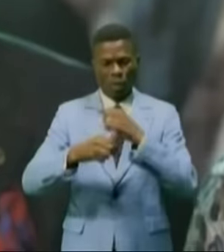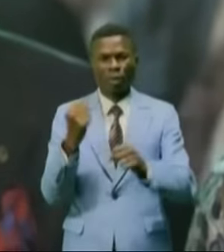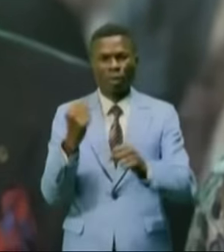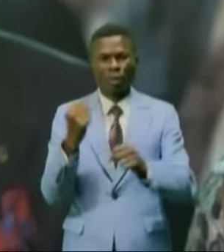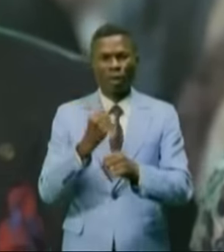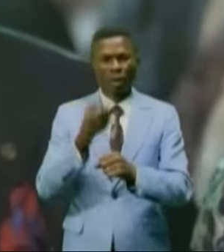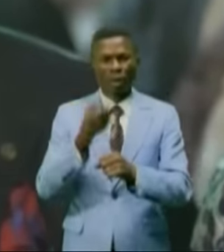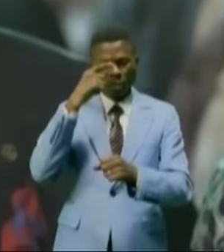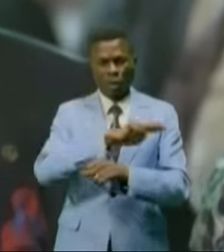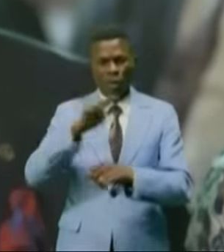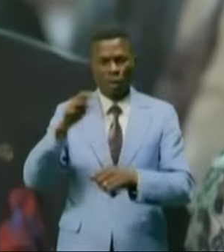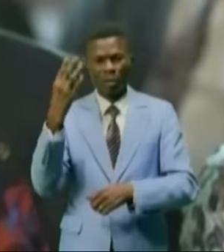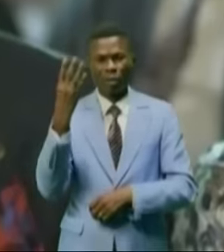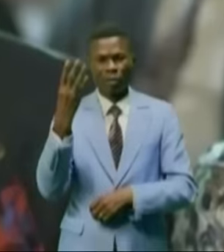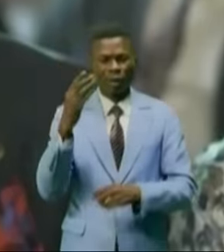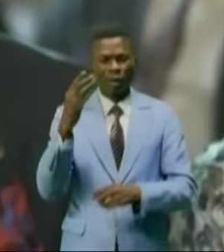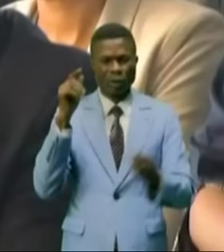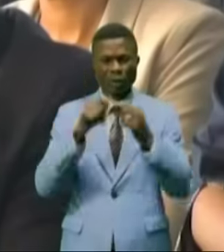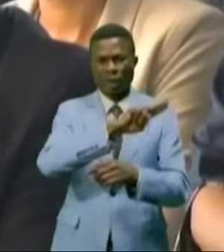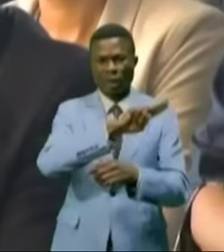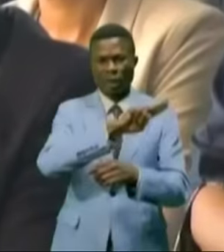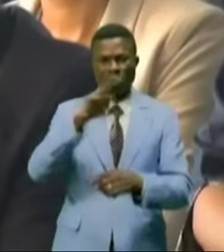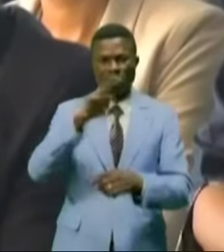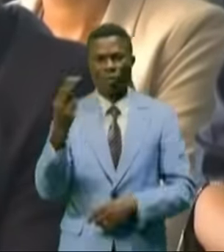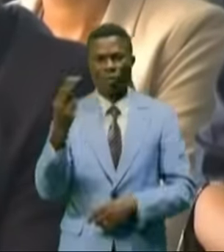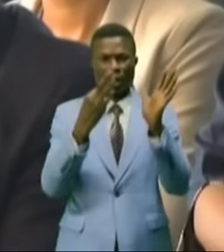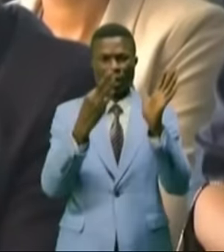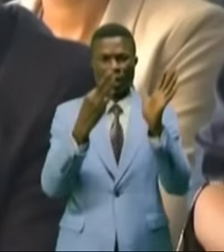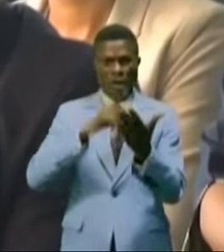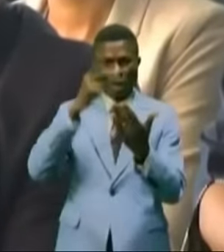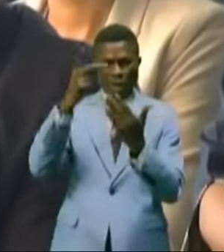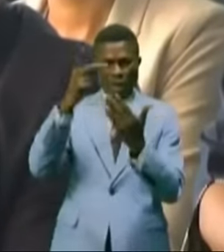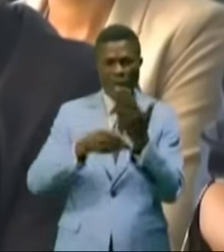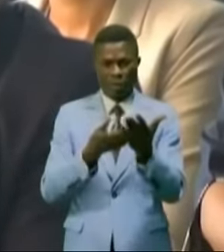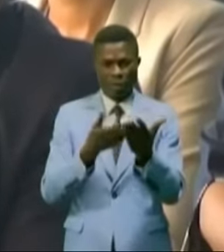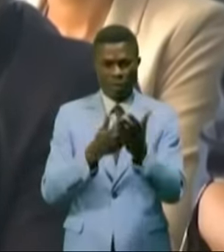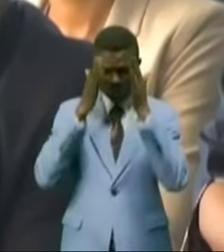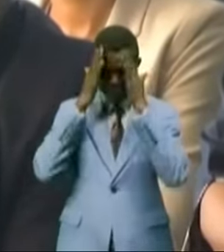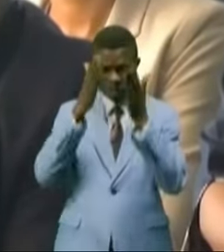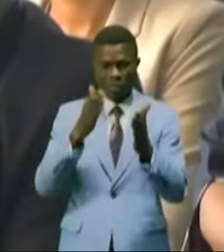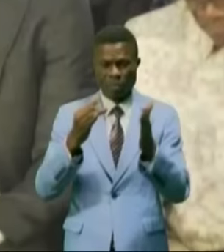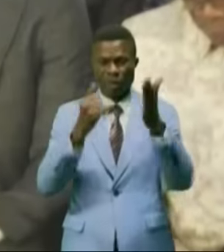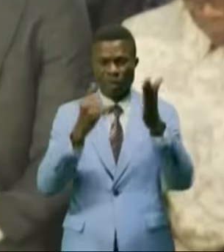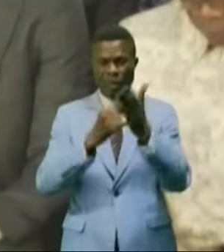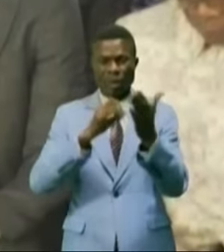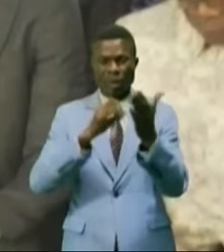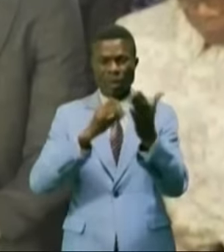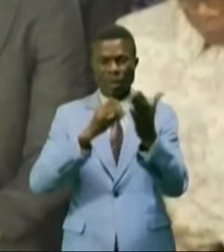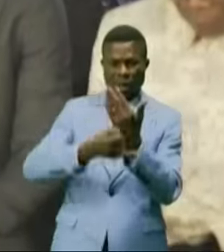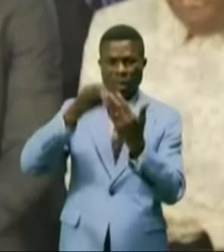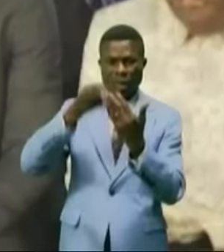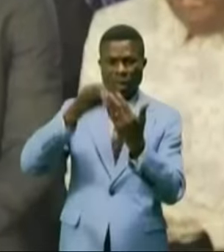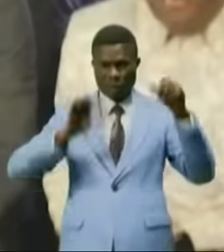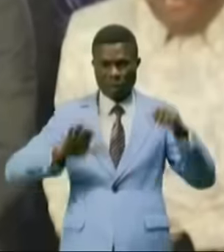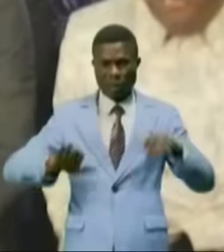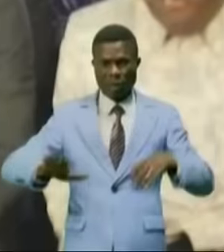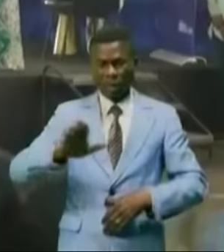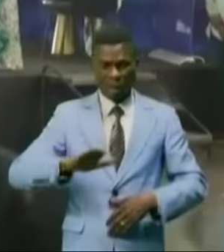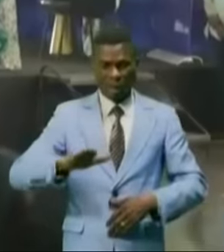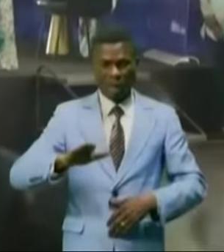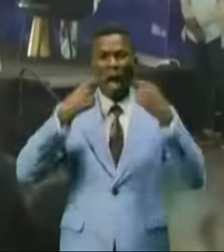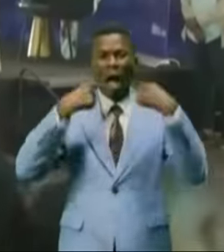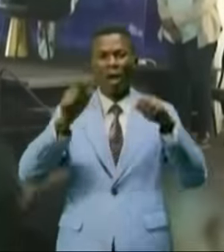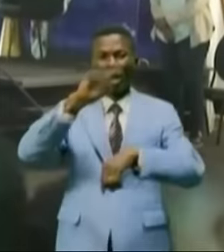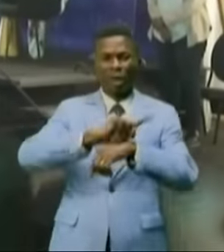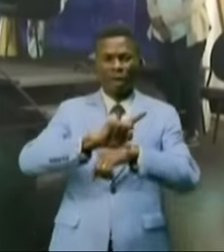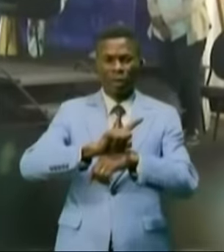période de 2024 à 2028. Ce programme est basé sur les 6 engagements du président de la République annoncés le jour